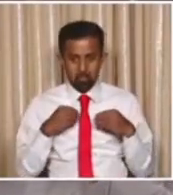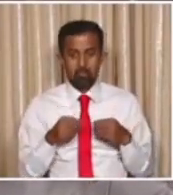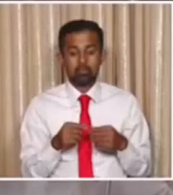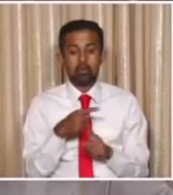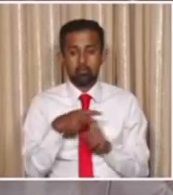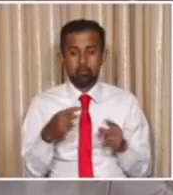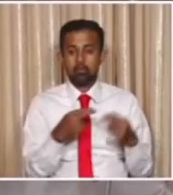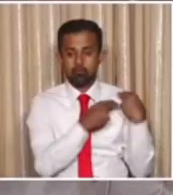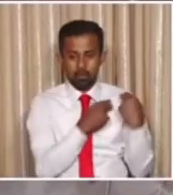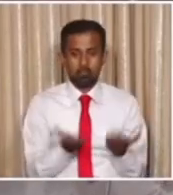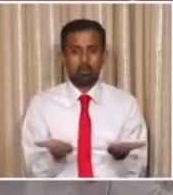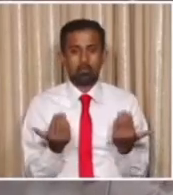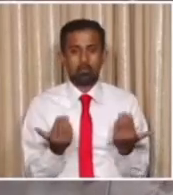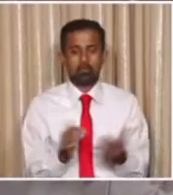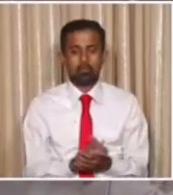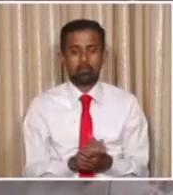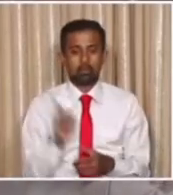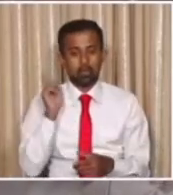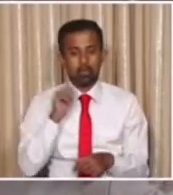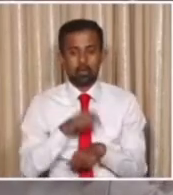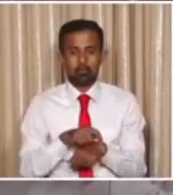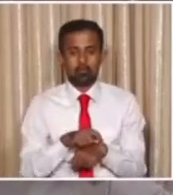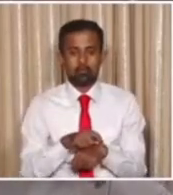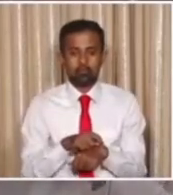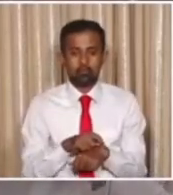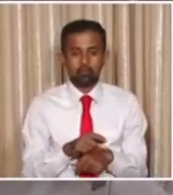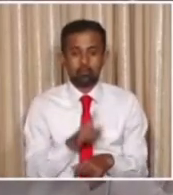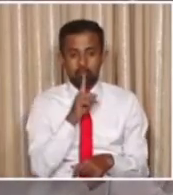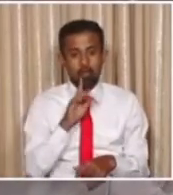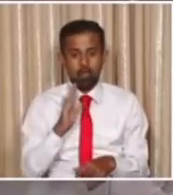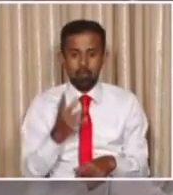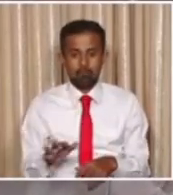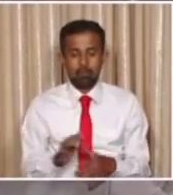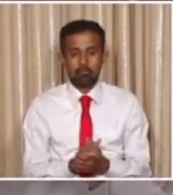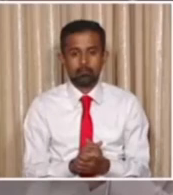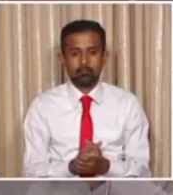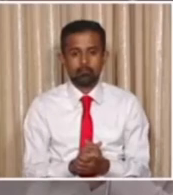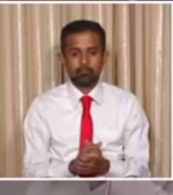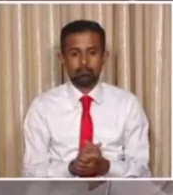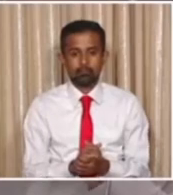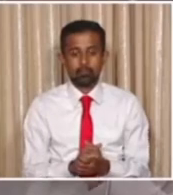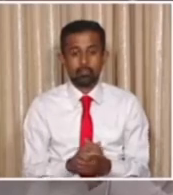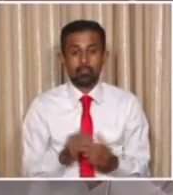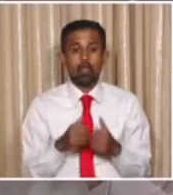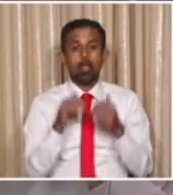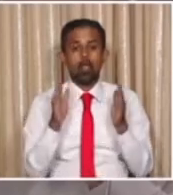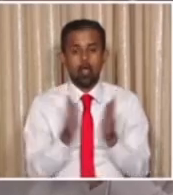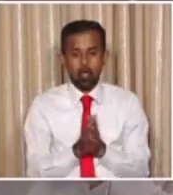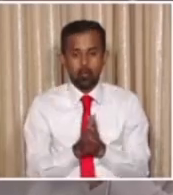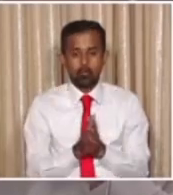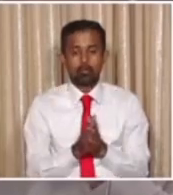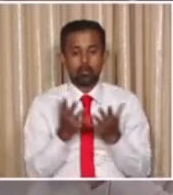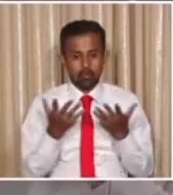ඕනේ. ඒ වෙලාවේ බොහොම සුවපසෝකම හිටියා. ඒක නිසා දැන් මේ සියල්ල එකතු වෙලා